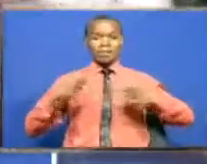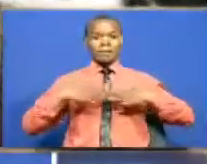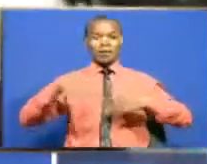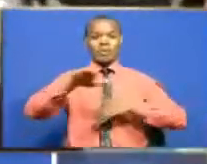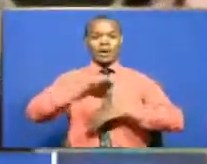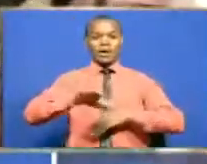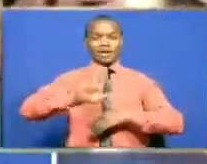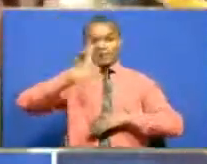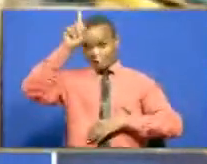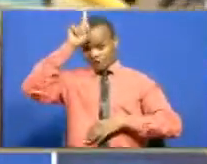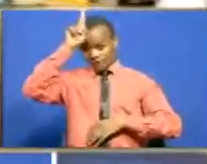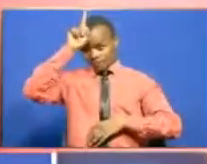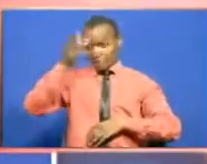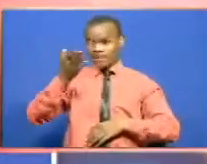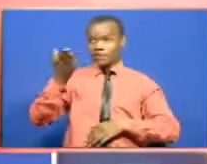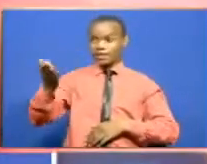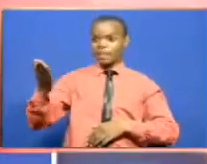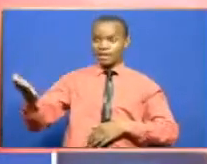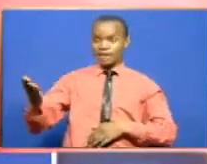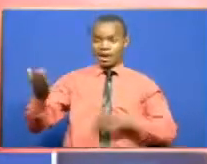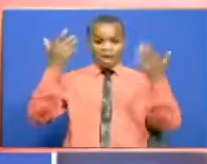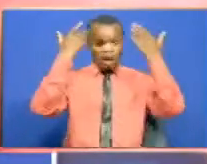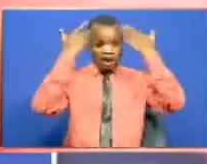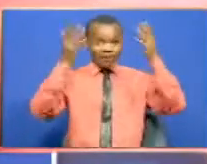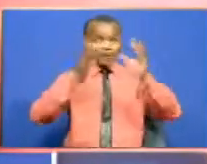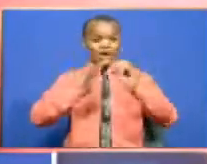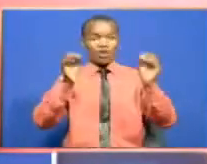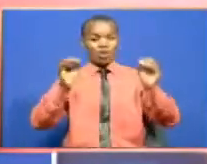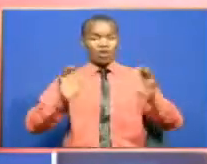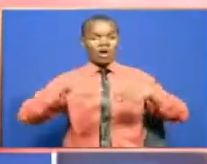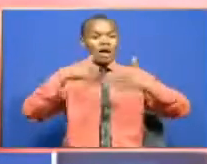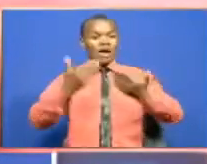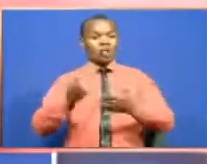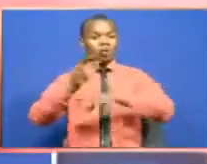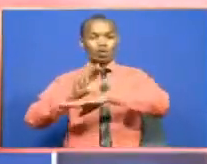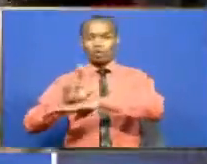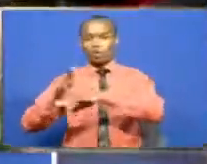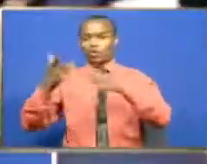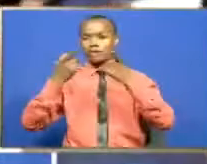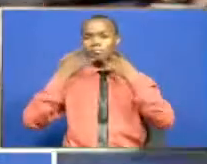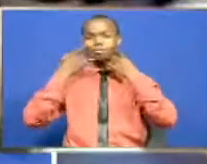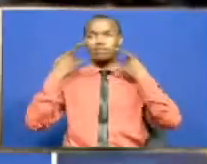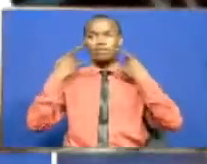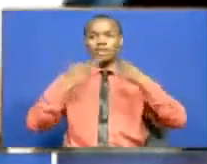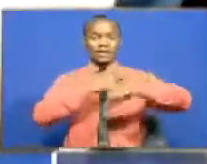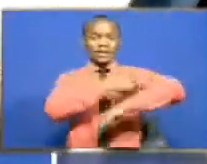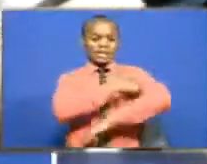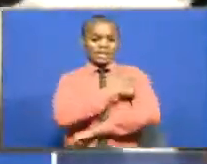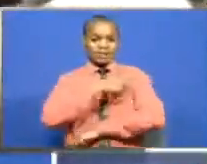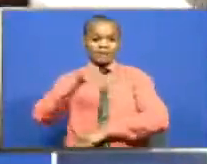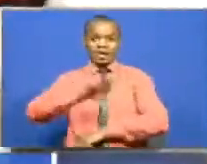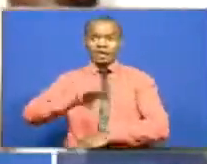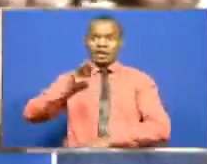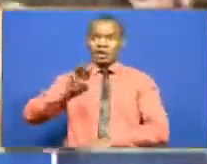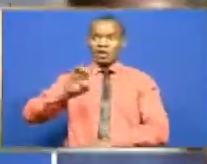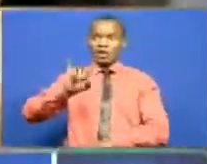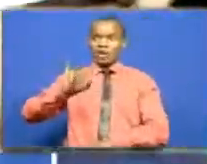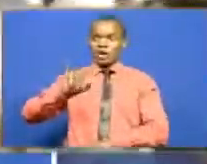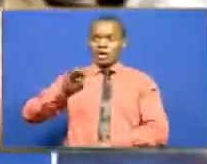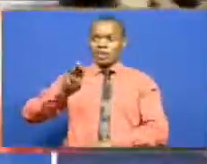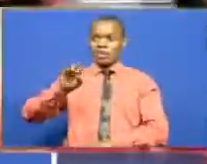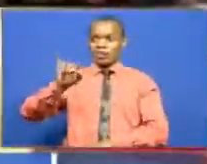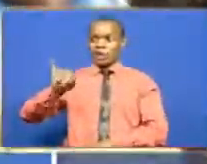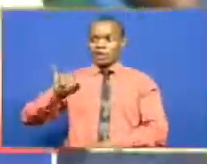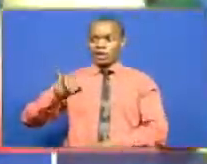ya mashinani katika kaunti hiyo hawafahamu kuhusu utumiaji wa barakoa. chifu eneo la Weiwei Matayo Rono